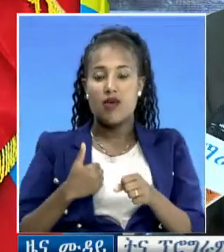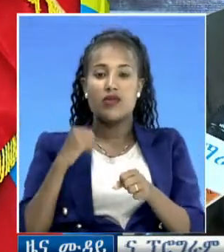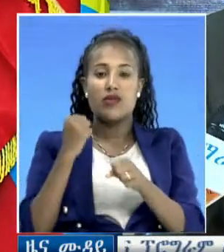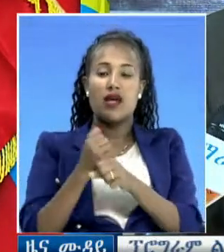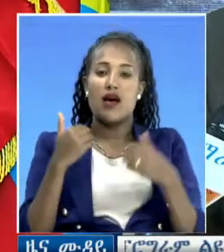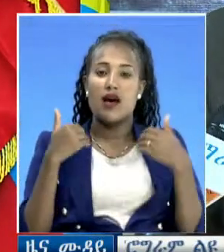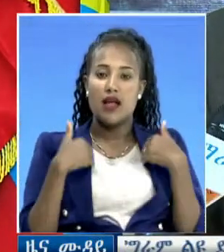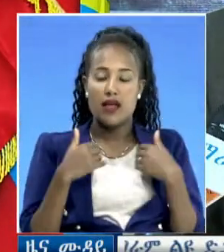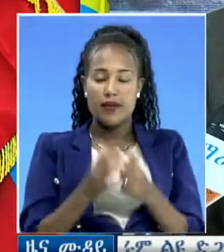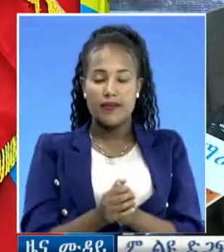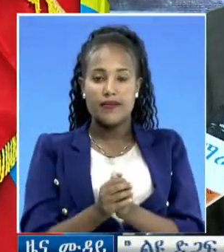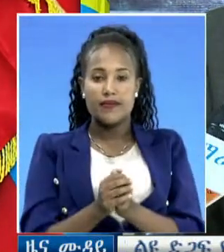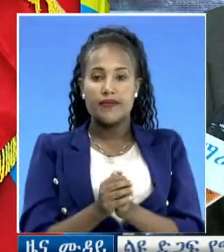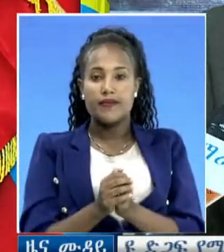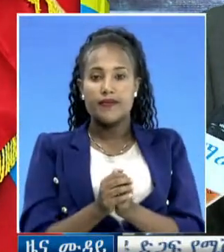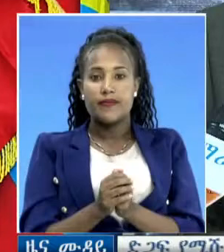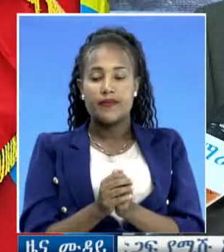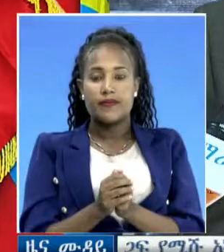ስራ አለ፣